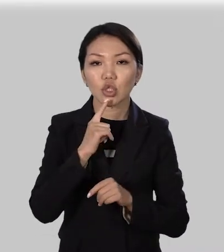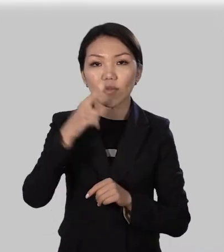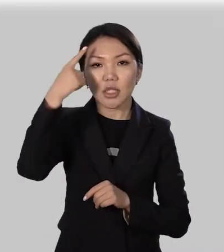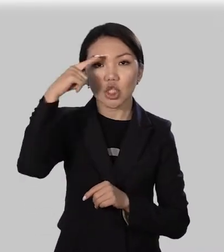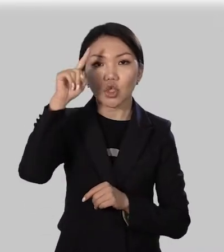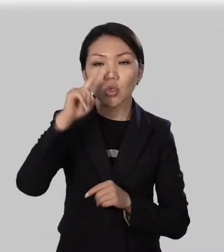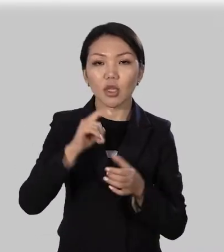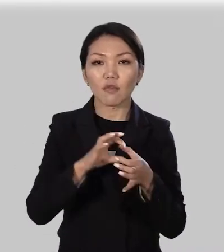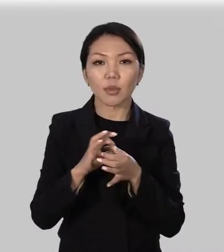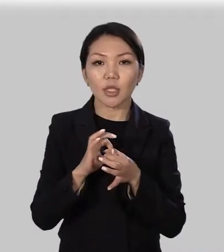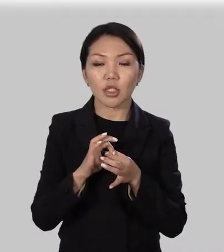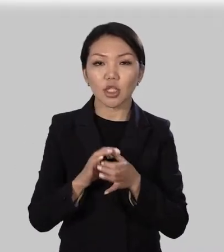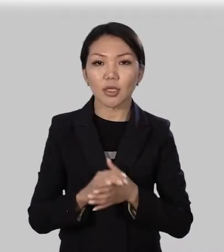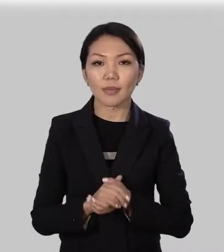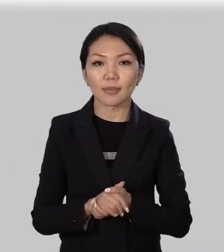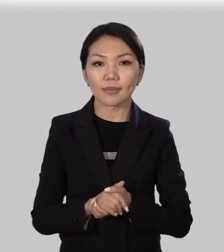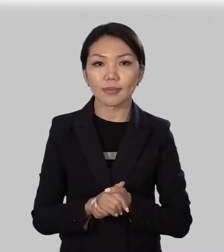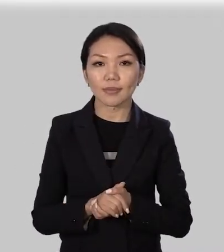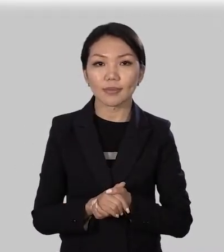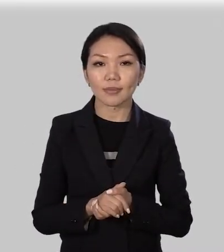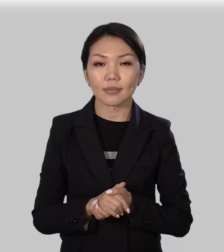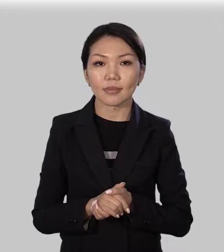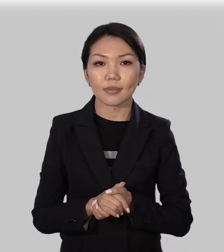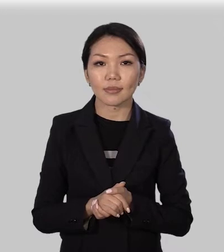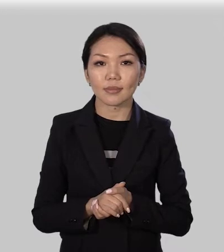Части сложно сочиненного предложения